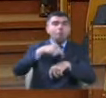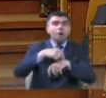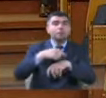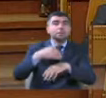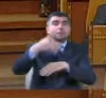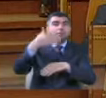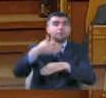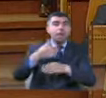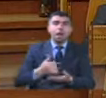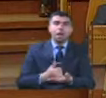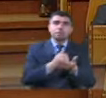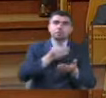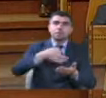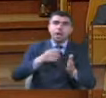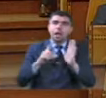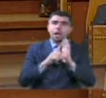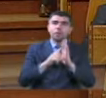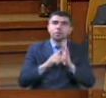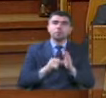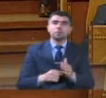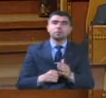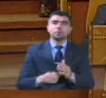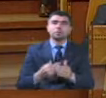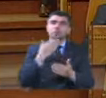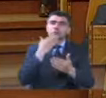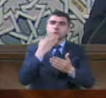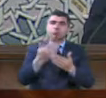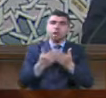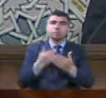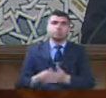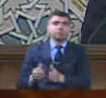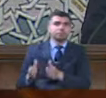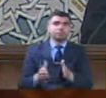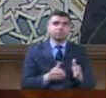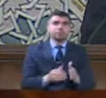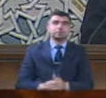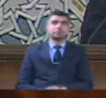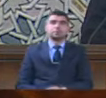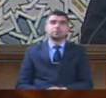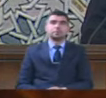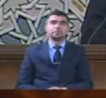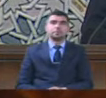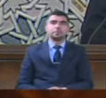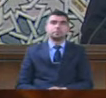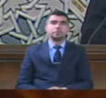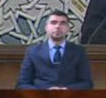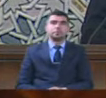الحكومة وشكرا وخاصة شكرا انتهى التوقيت السيد الرئيس